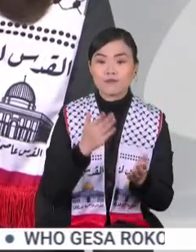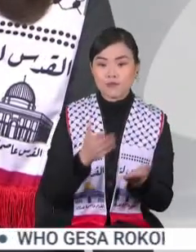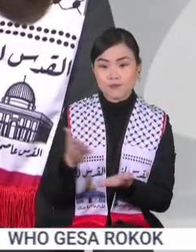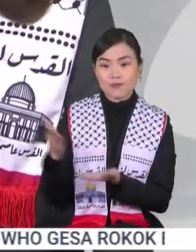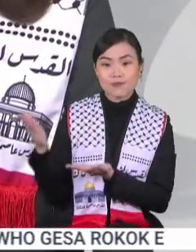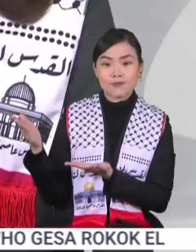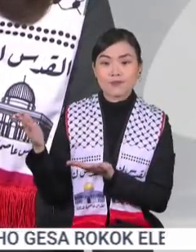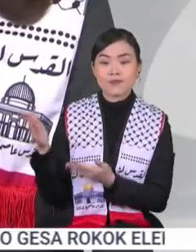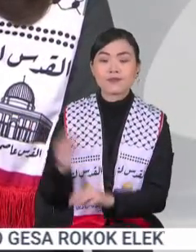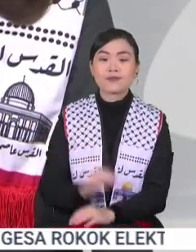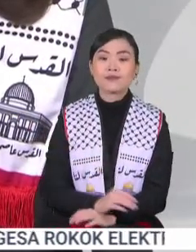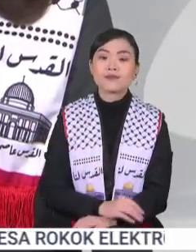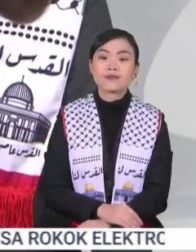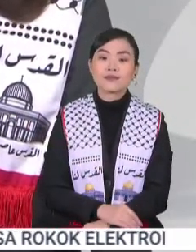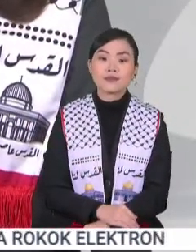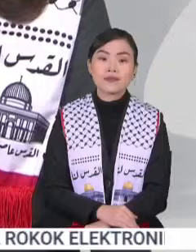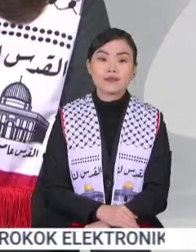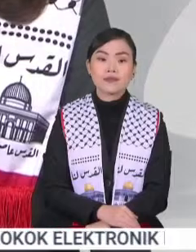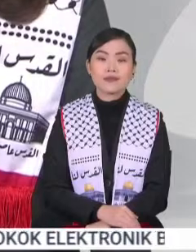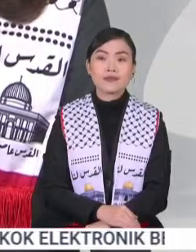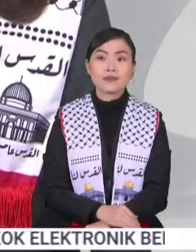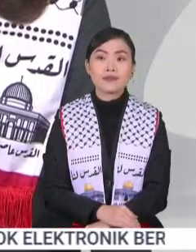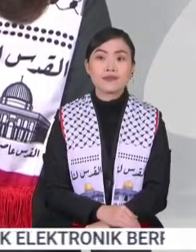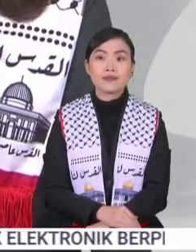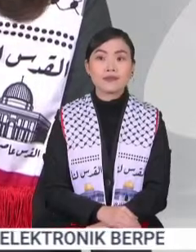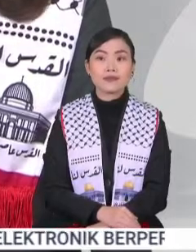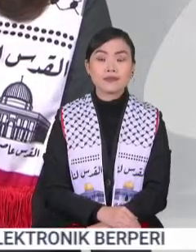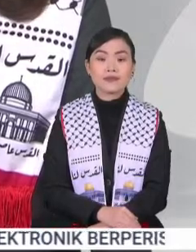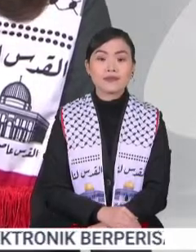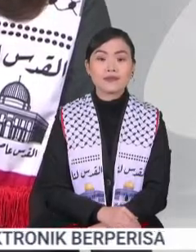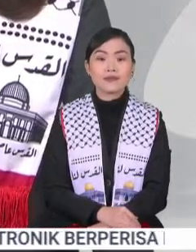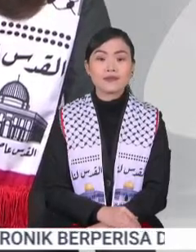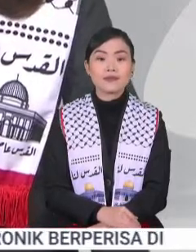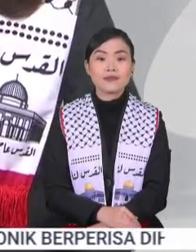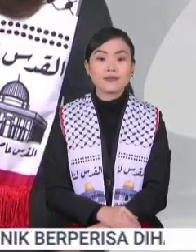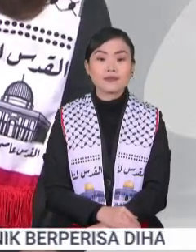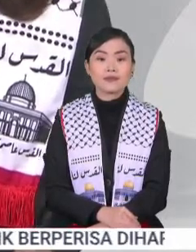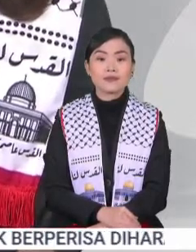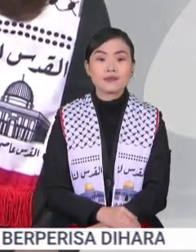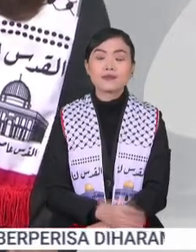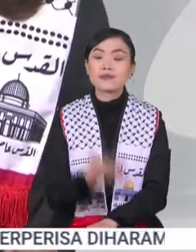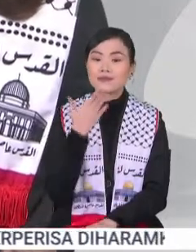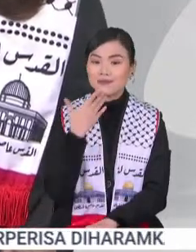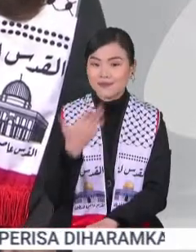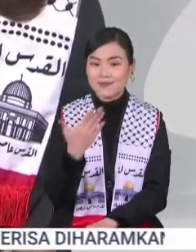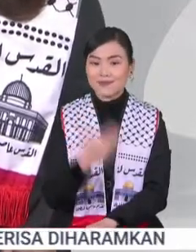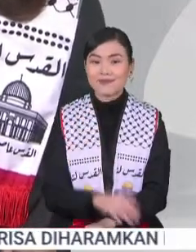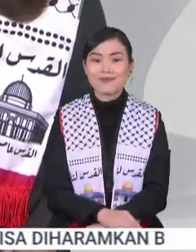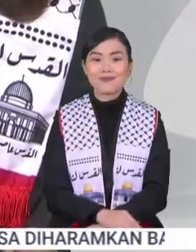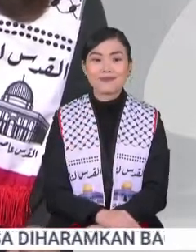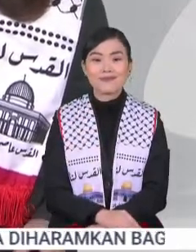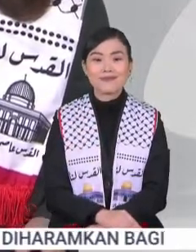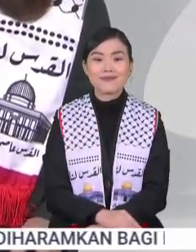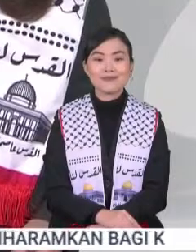bersama Sahi di angkasapuri untuk berita seterusnya silakan Sahi Baik terima